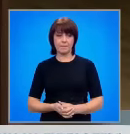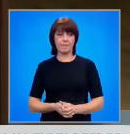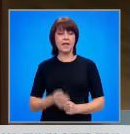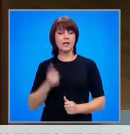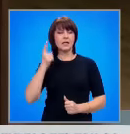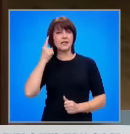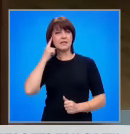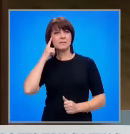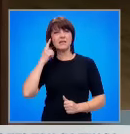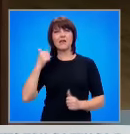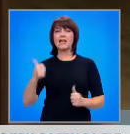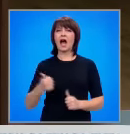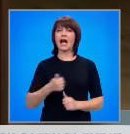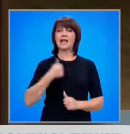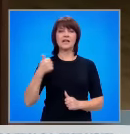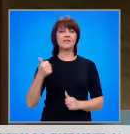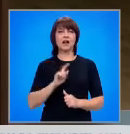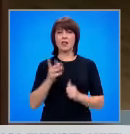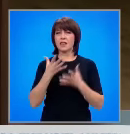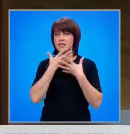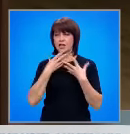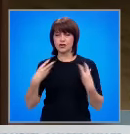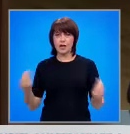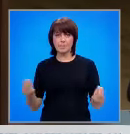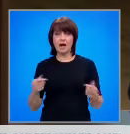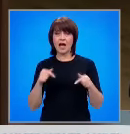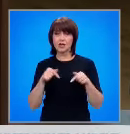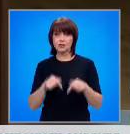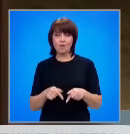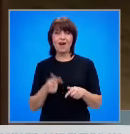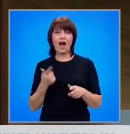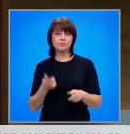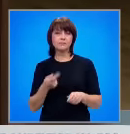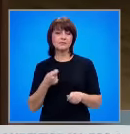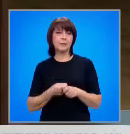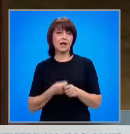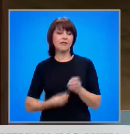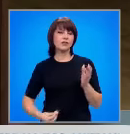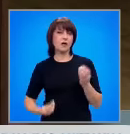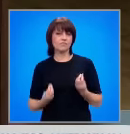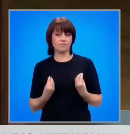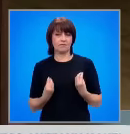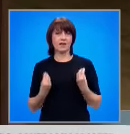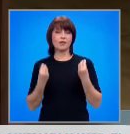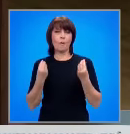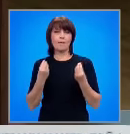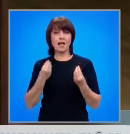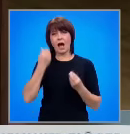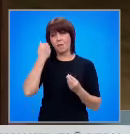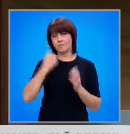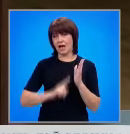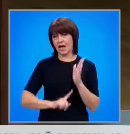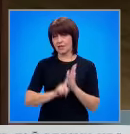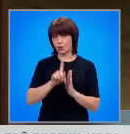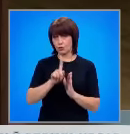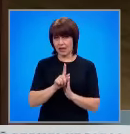Смисълът на лидерството не се изчерпва с това да отбелязваш най-добрия резултат и да държиш първенство в